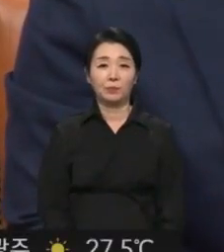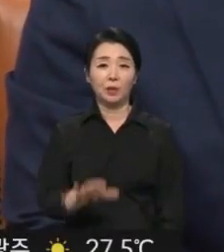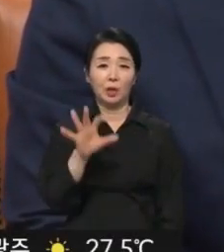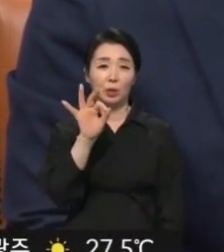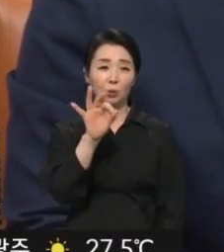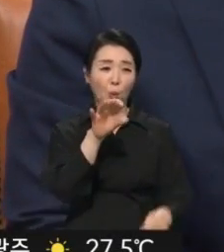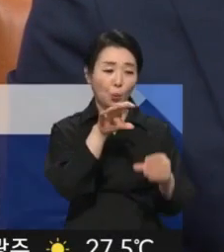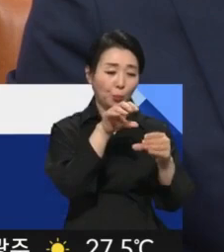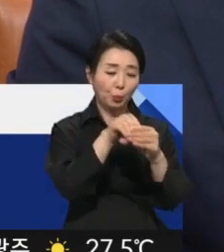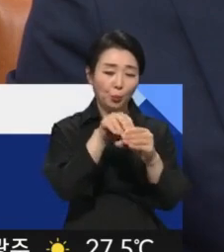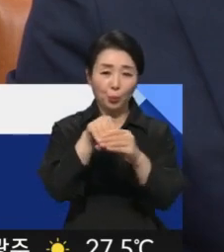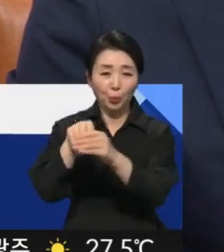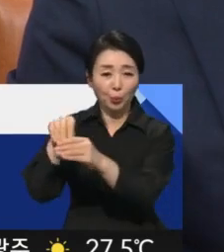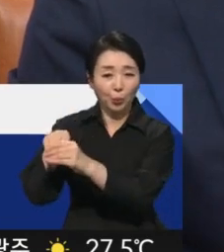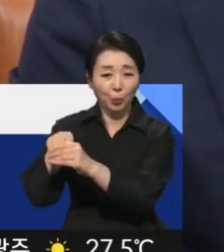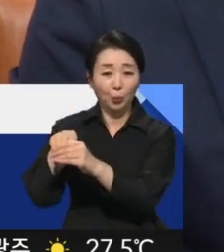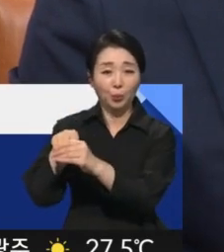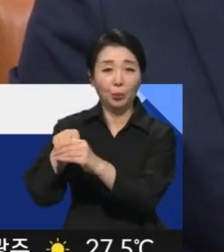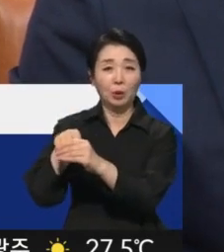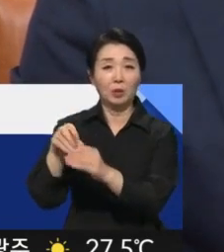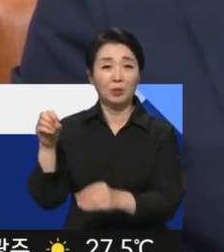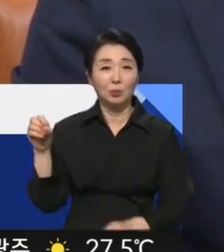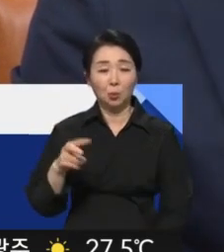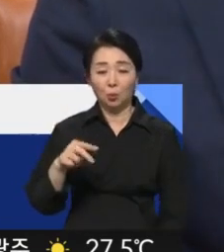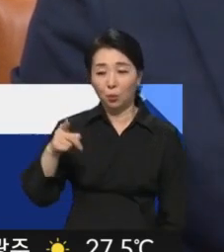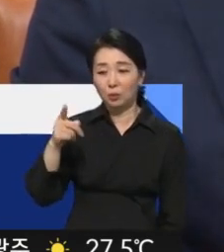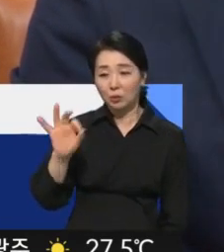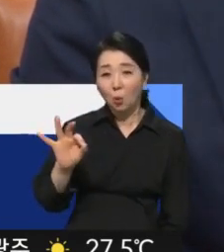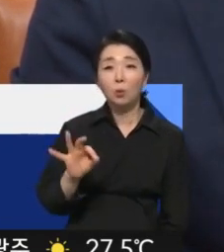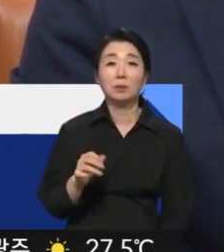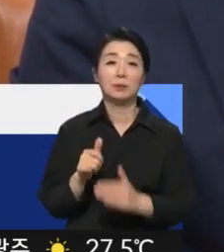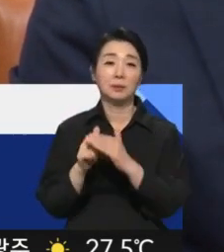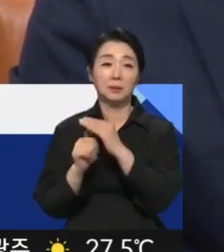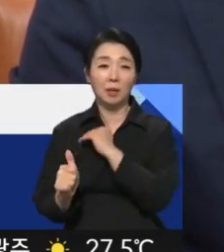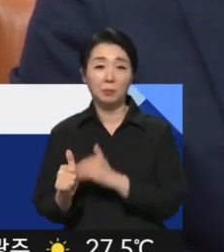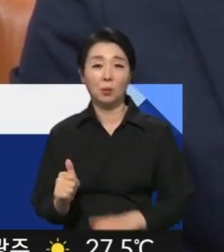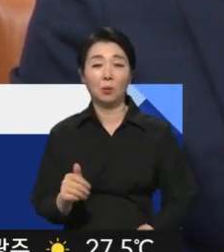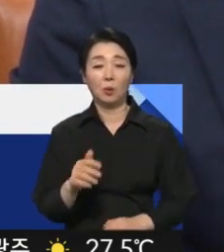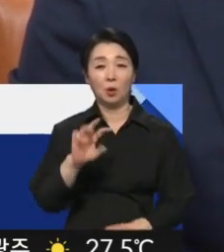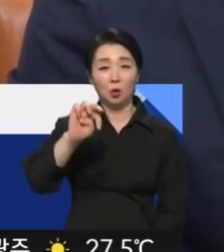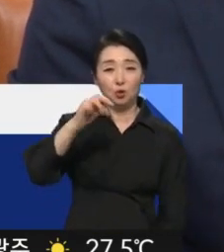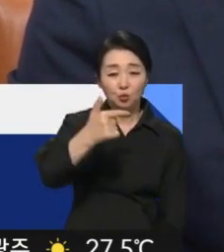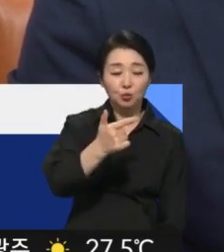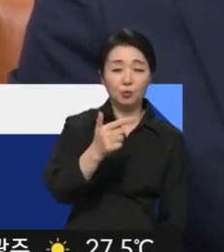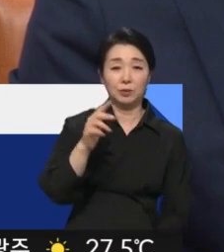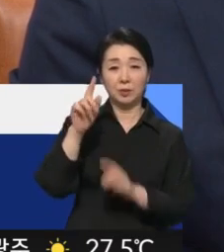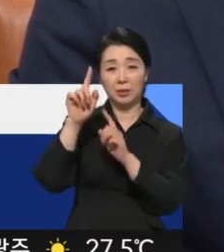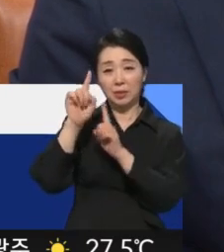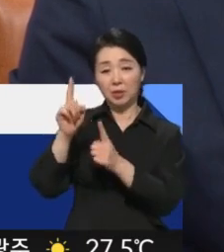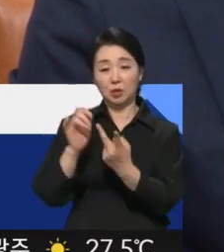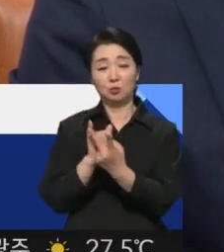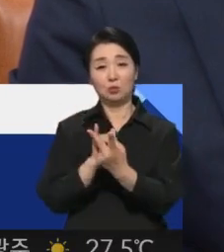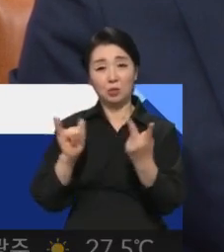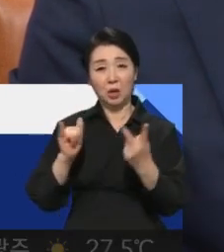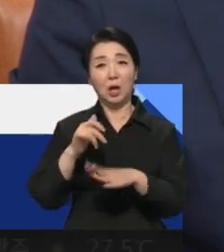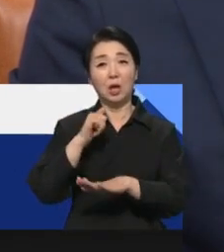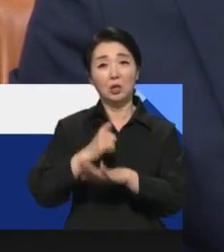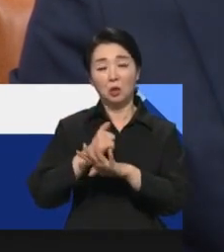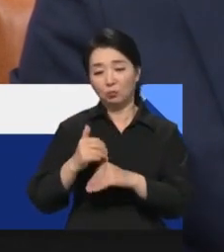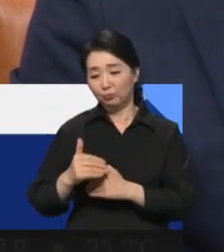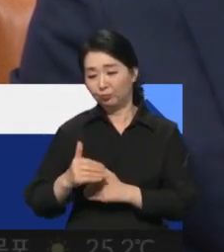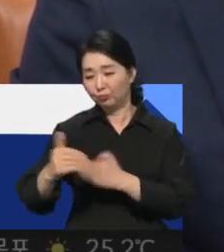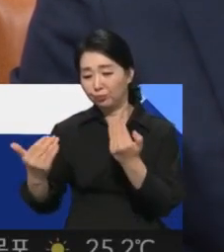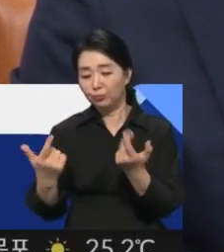돈봉투 전당대회 송영길 전 대표와 윤관석, 이승만 의원이 같은 수순을 밟은 것이